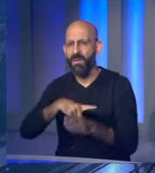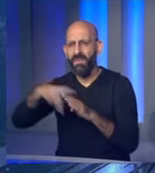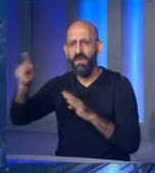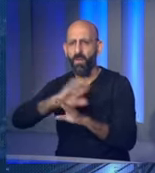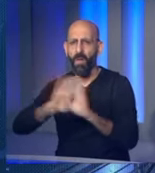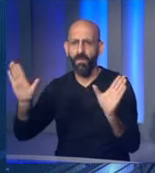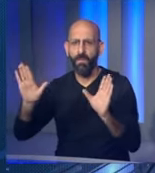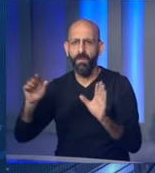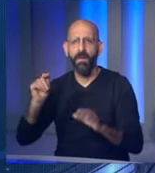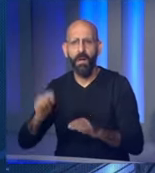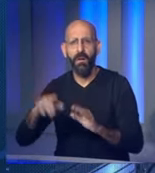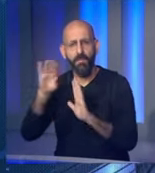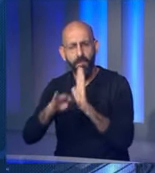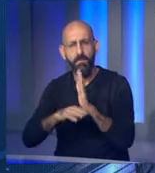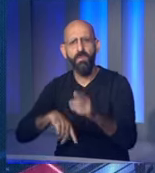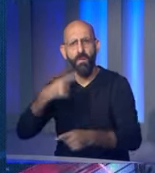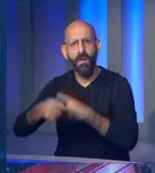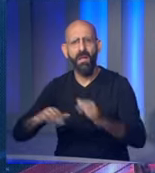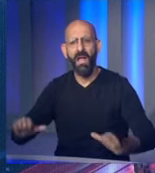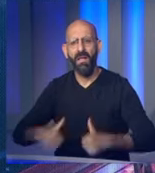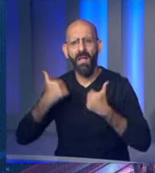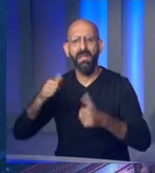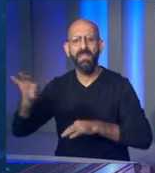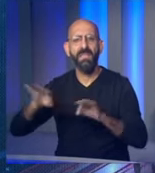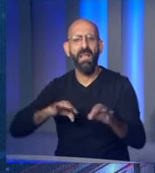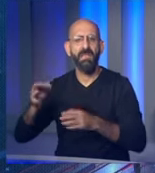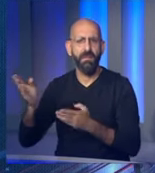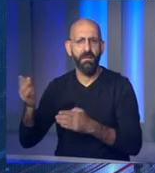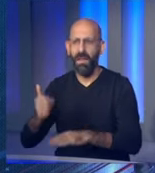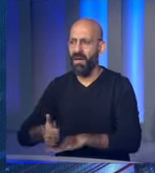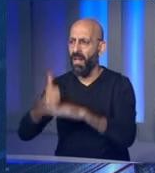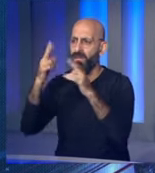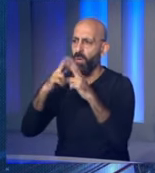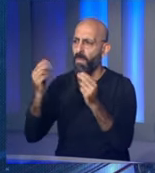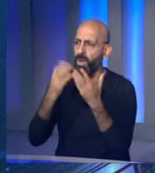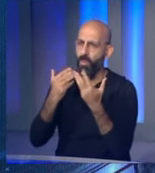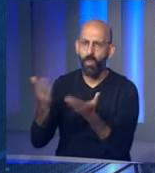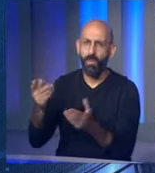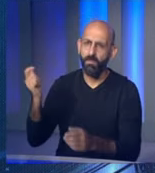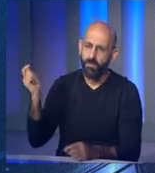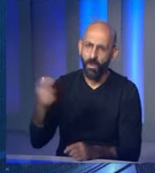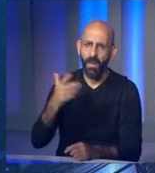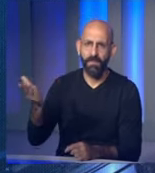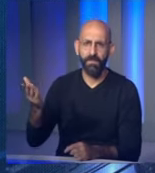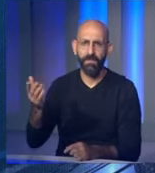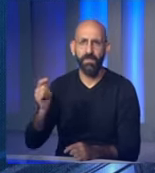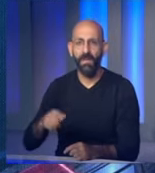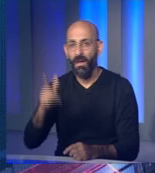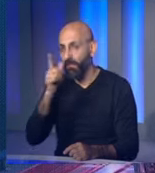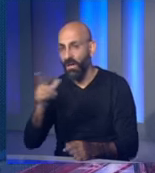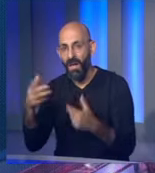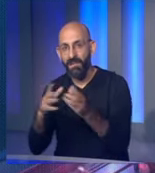على ضروره وقف اطلاق النار فهو يسجل اعتراضه على حاله تسليم القائمه باستمرار الحياه السياسيه من دون رئيس